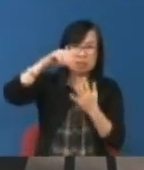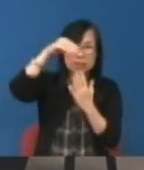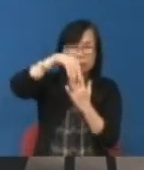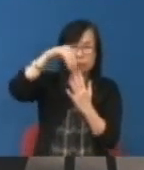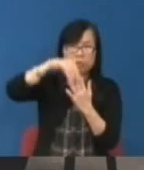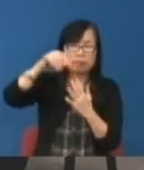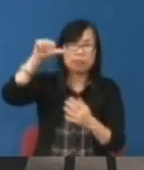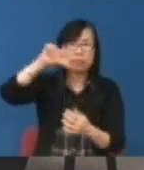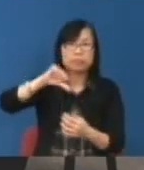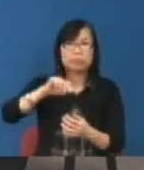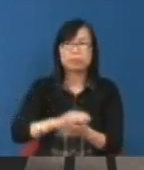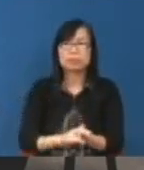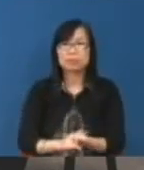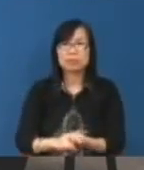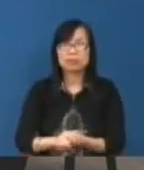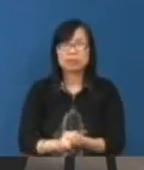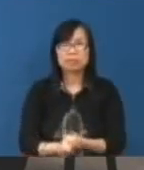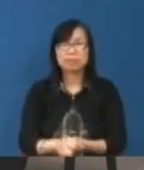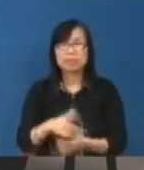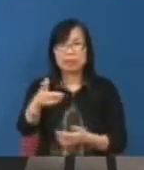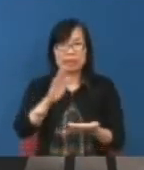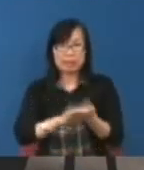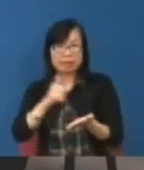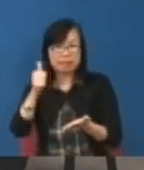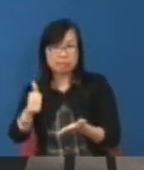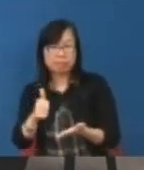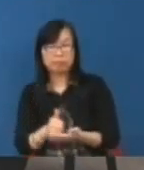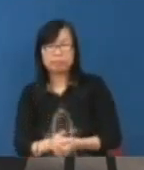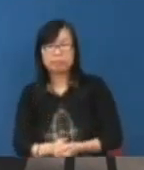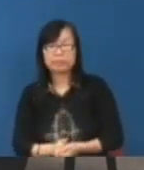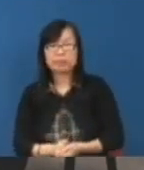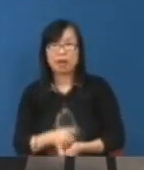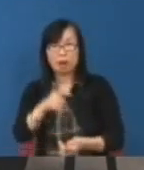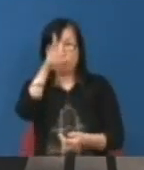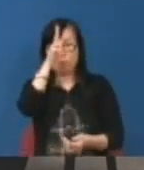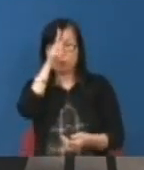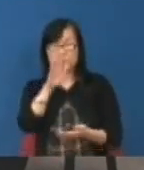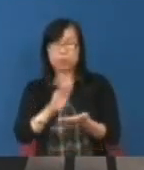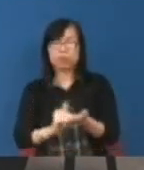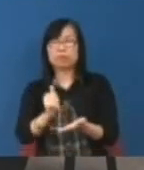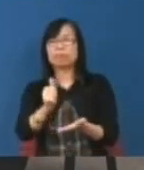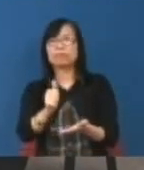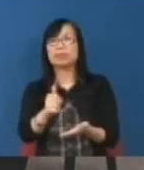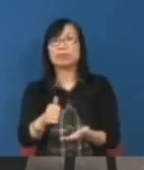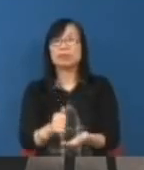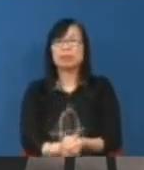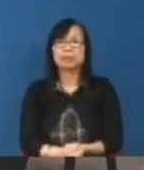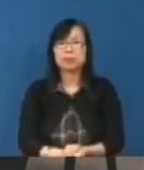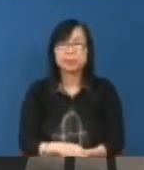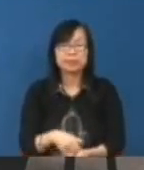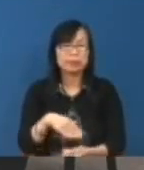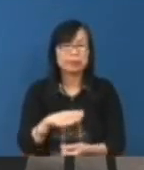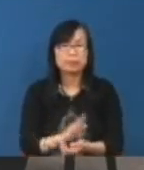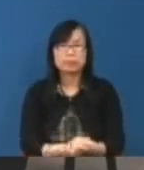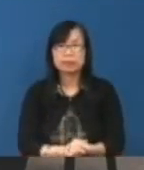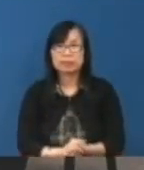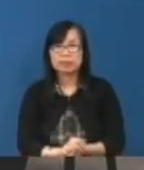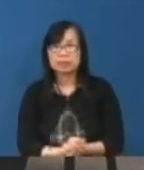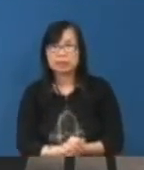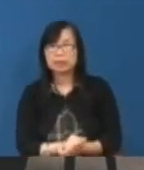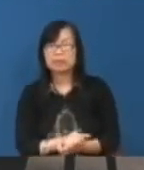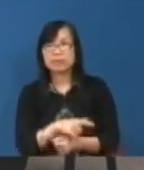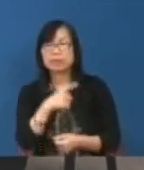咗啦， 抵輸。 你贊成人嘅人哋話政府贊成我嘅嘢，真係真係唔該佢啦。 抽水都